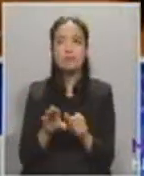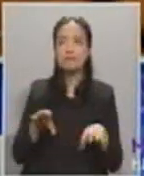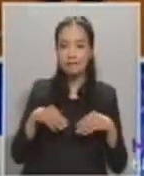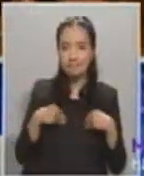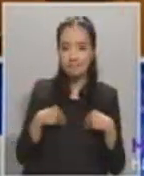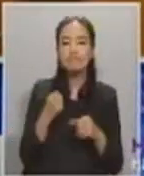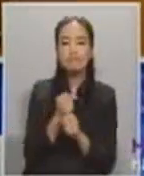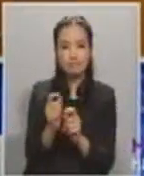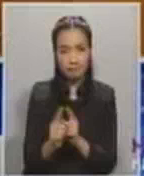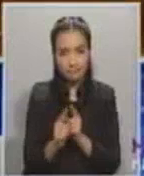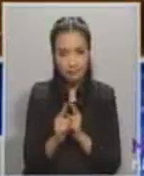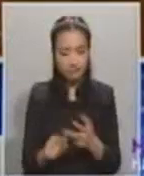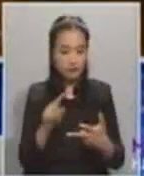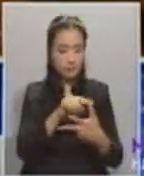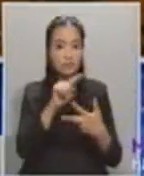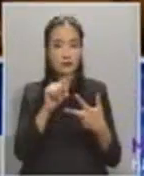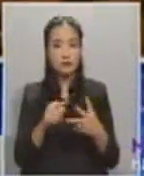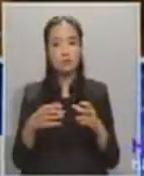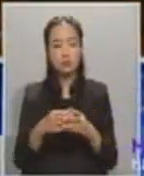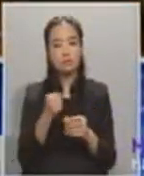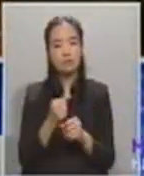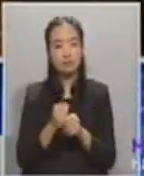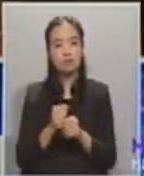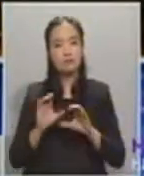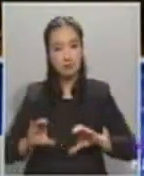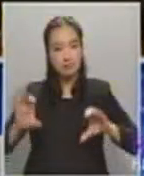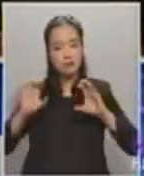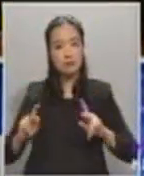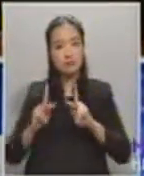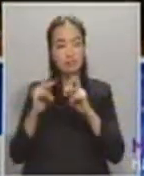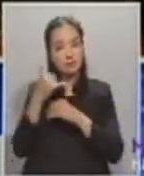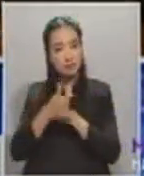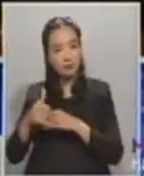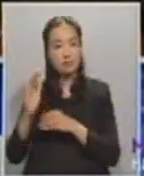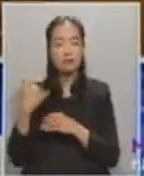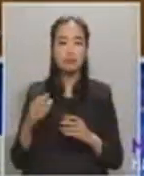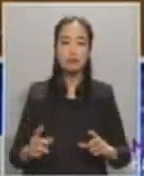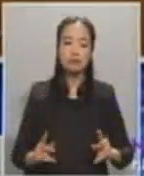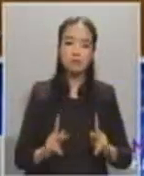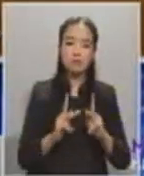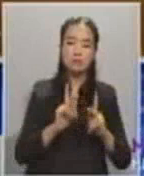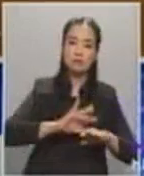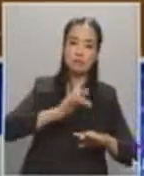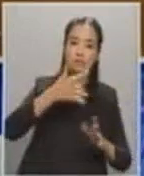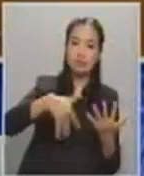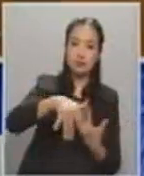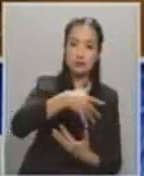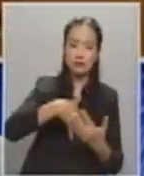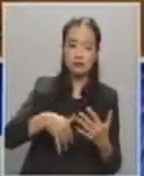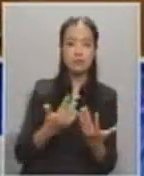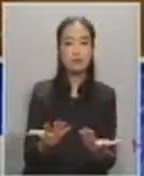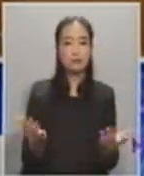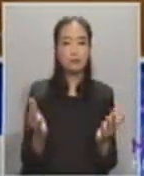กลุ่มหนึ่งก็เป็นกลุ่มข้าราชการทั้งกระทรวงต่างประเทศแล้วก็จากกระทรวงทรัพยากรธรรมชาติและสิ่งแวดล้อมที่มาประชุ